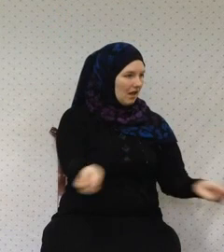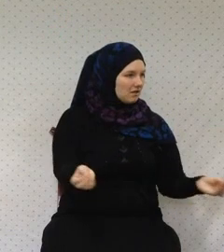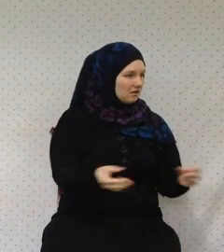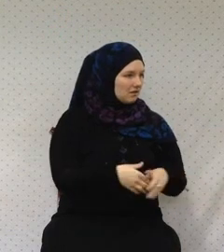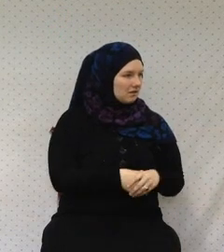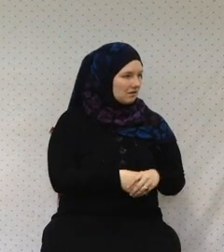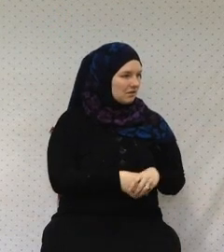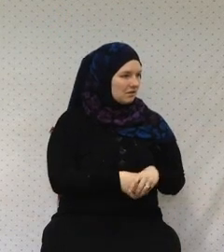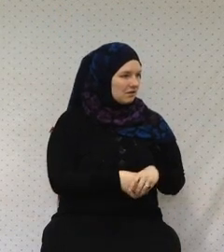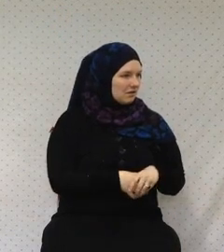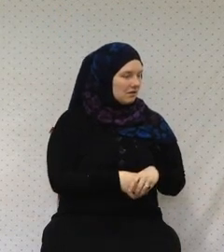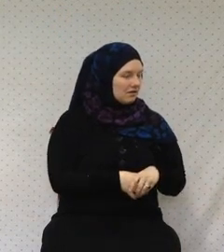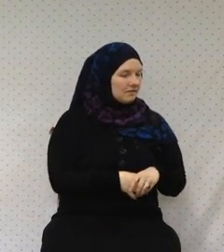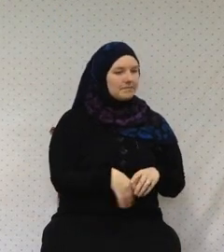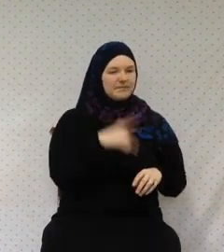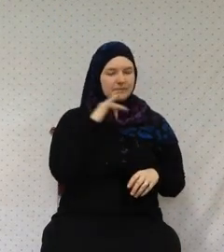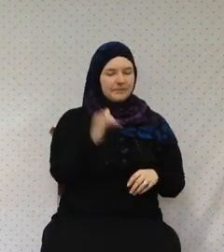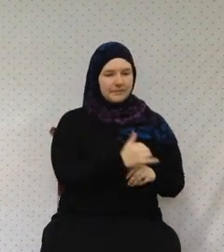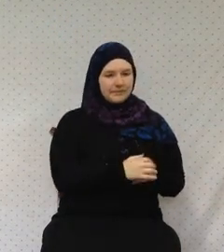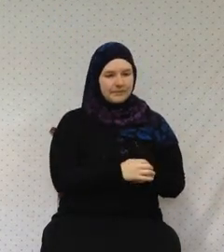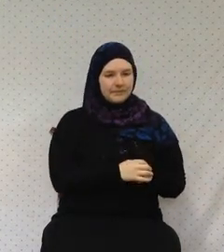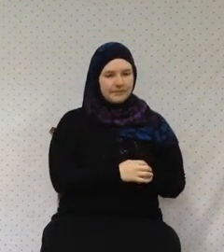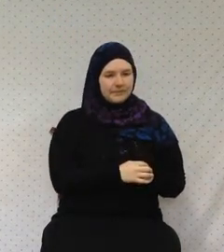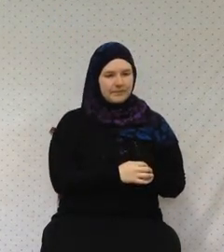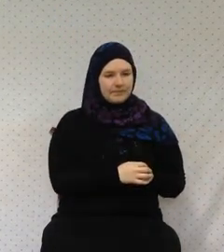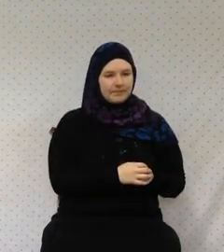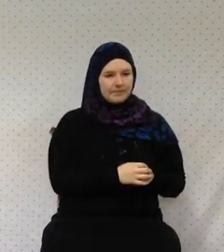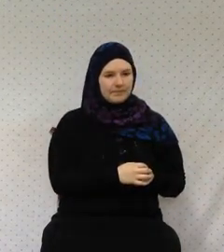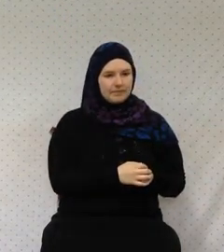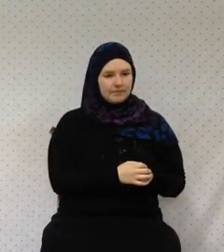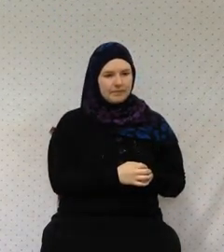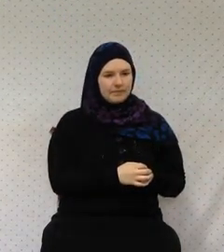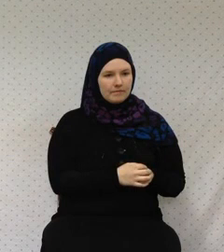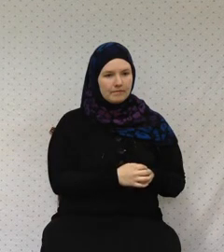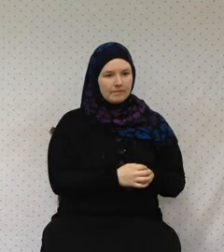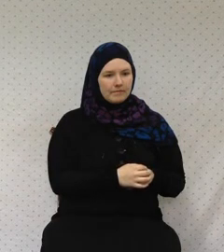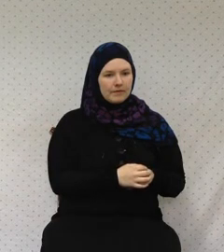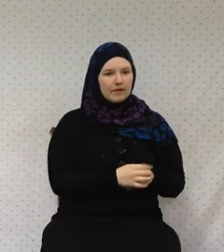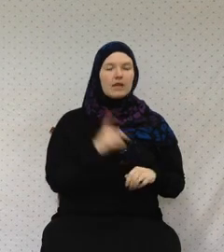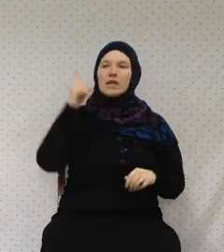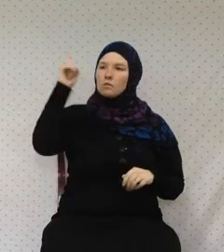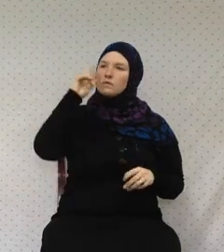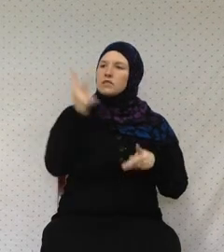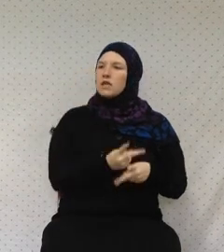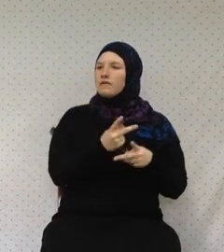الغني الحميد. إِيَّشَأْ يُذْهِبْكُمْ. If He wills, He would take you out.